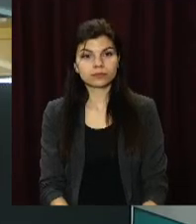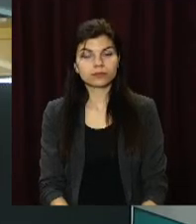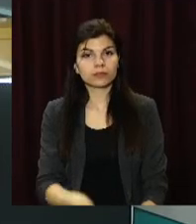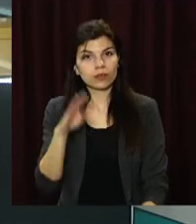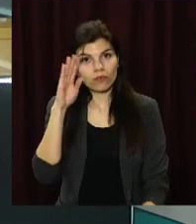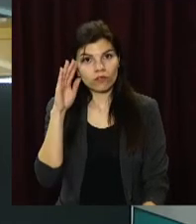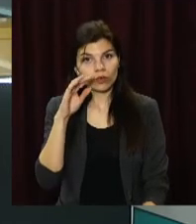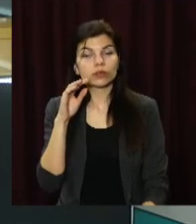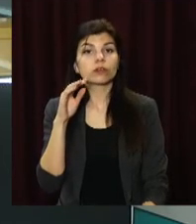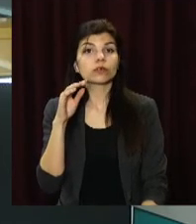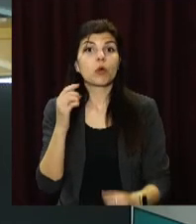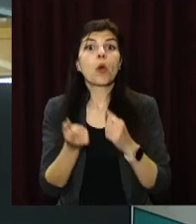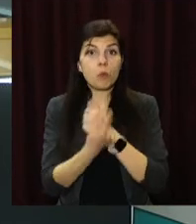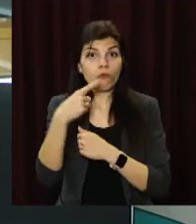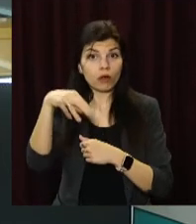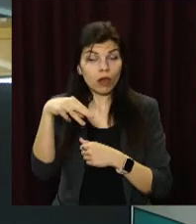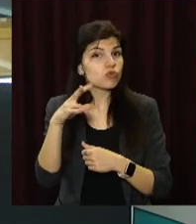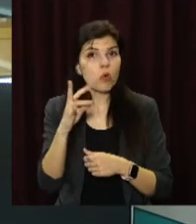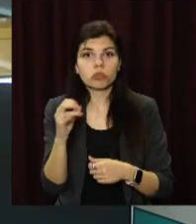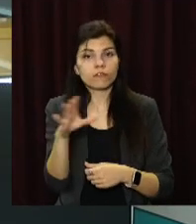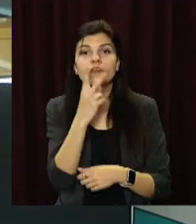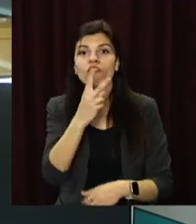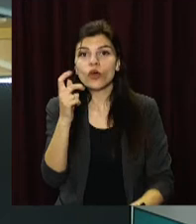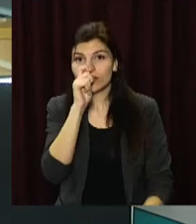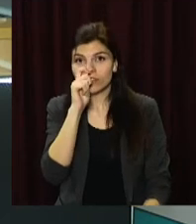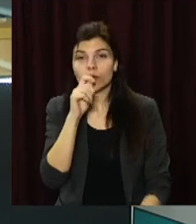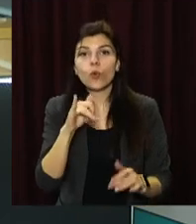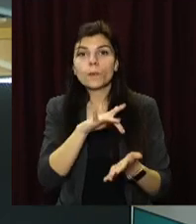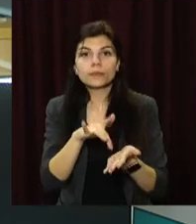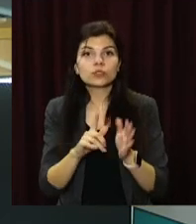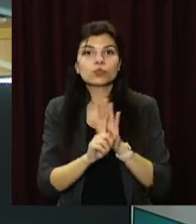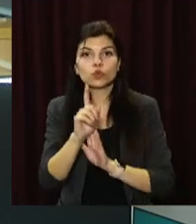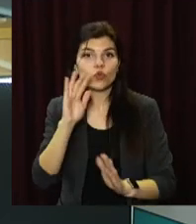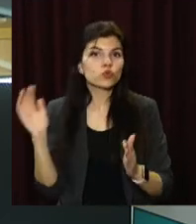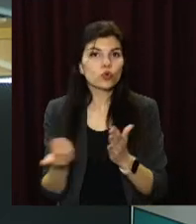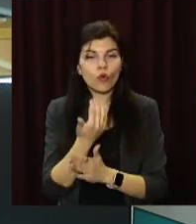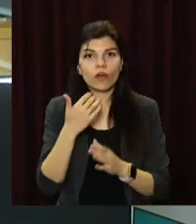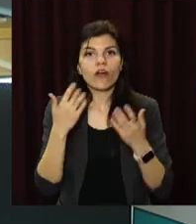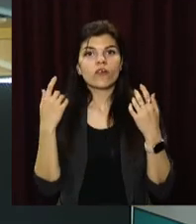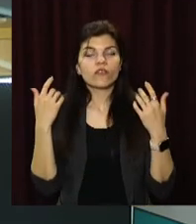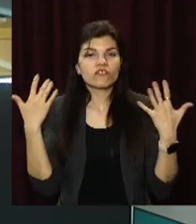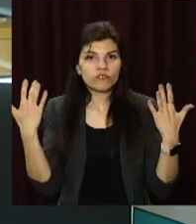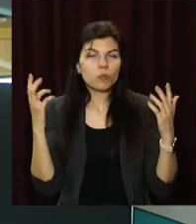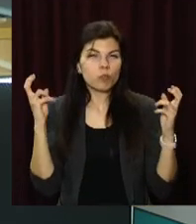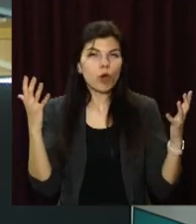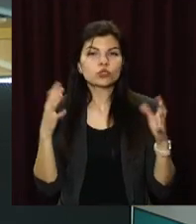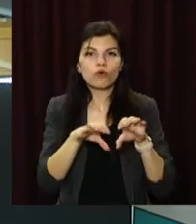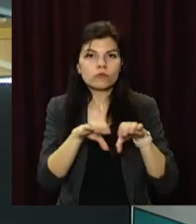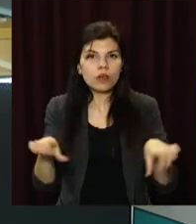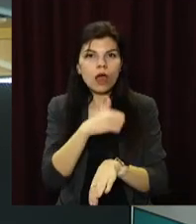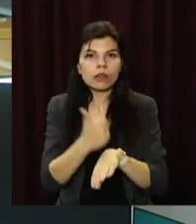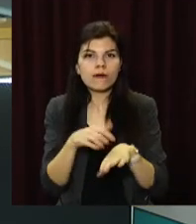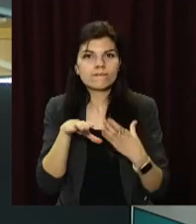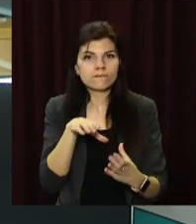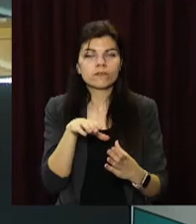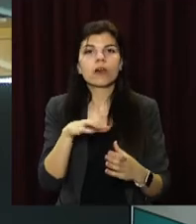Вода у кранах з'явилась, але не усюди. 22 квітня у місті почали оновлювати великий центральний водогін. Він проходить